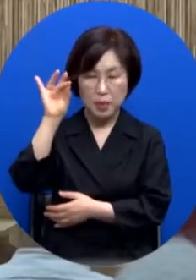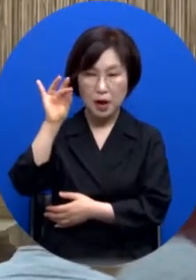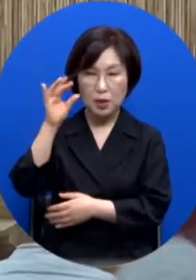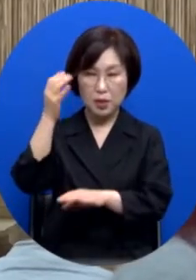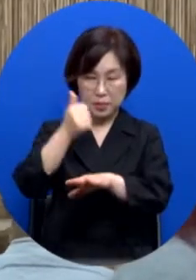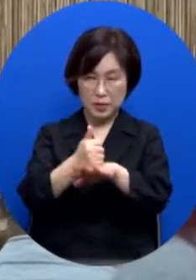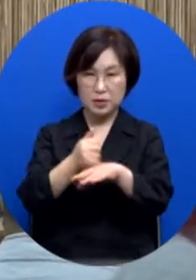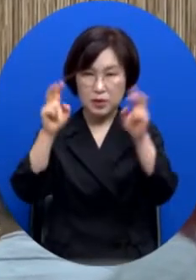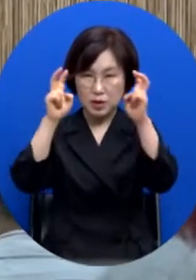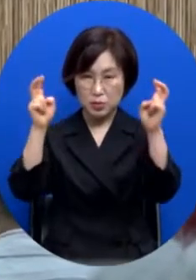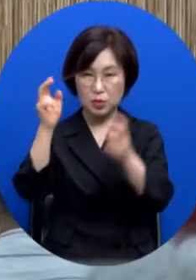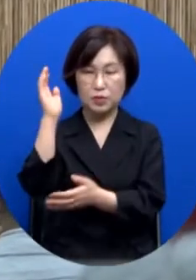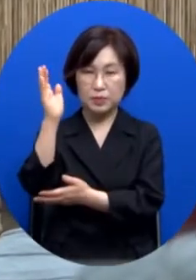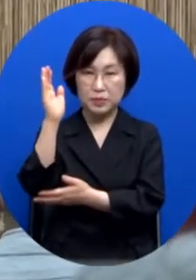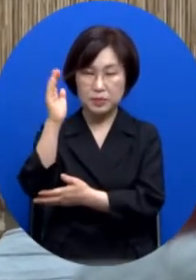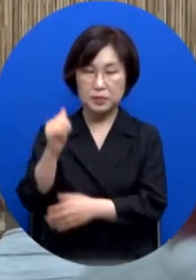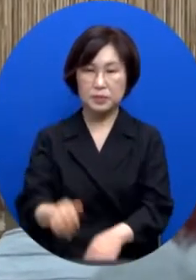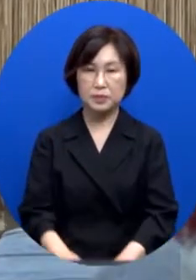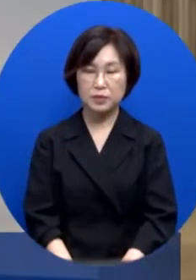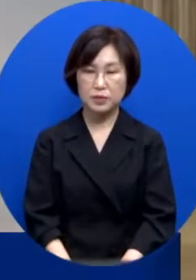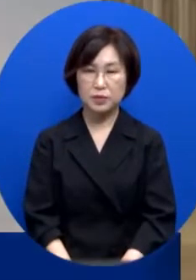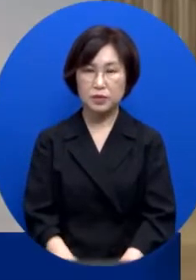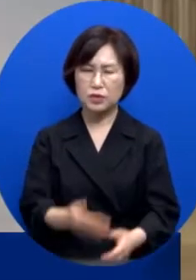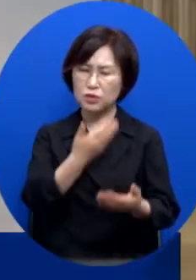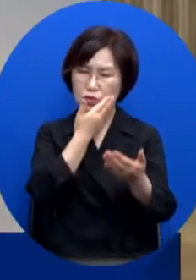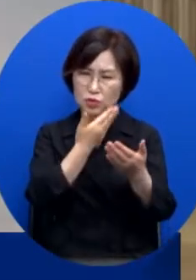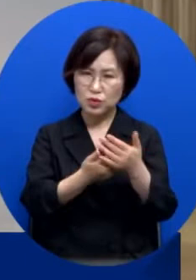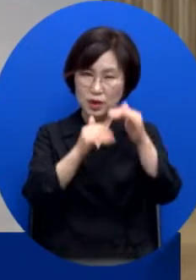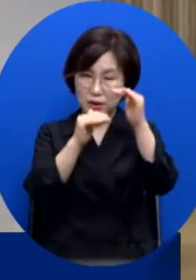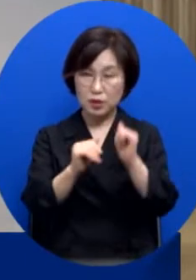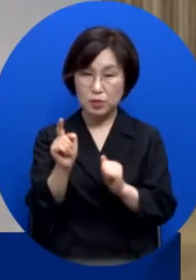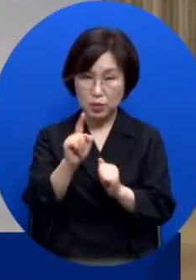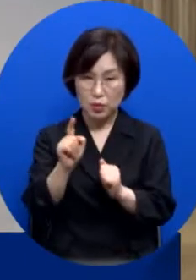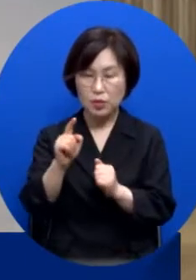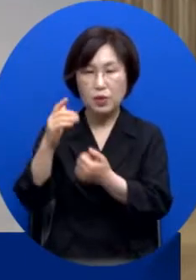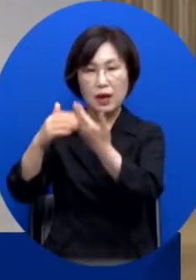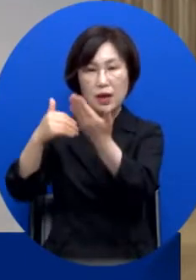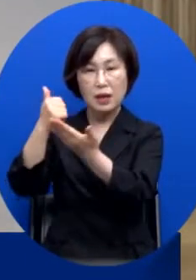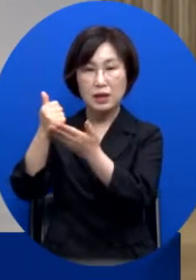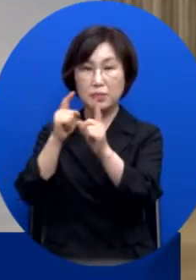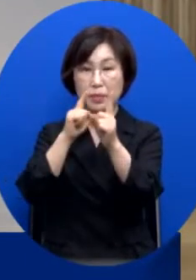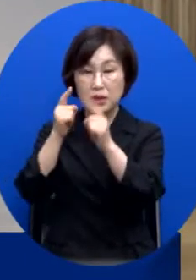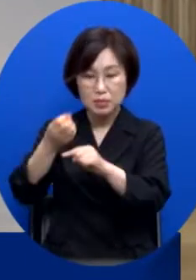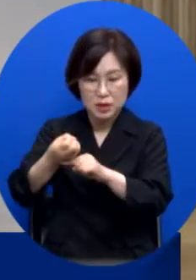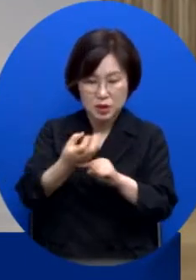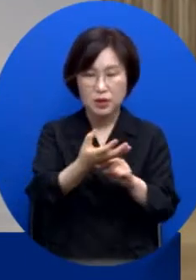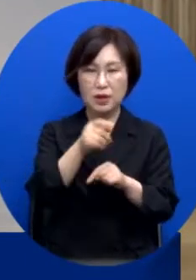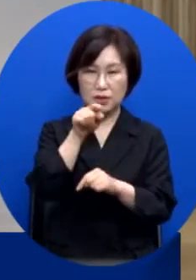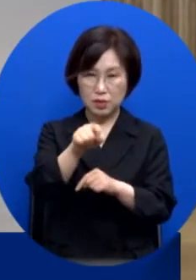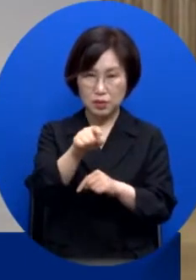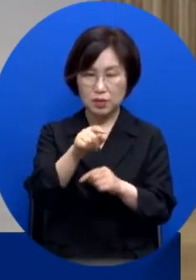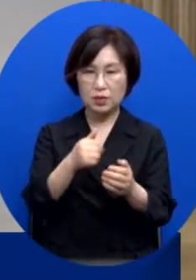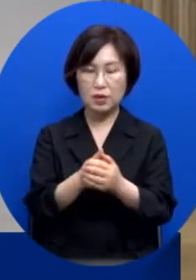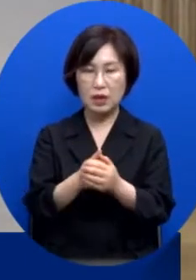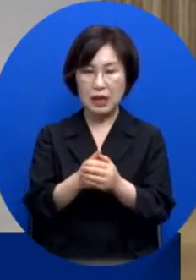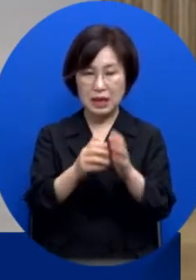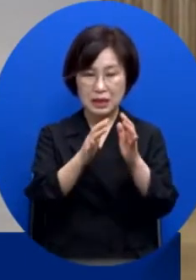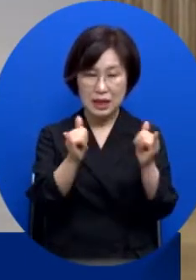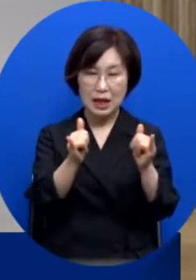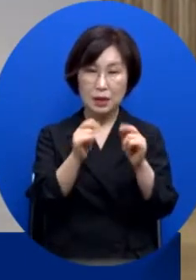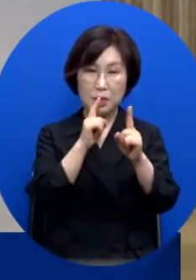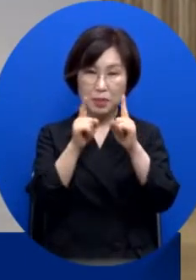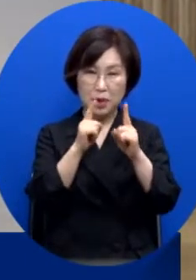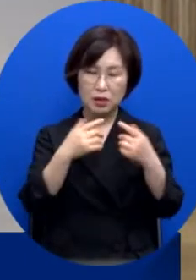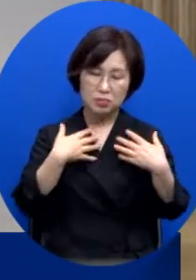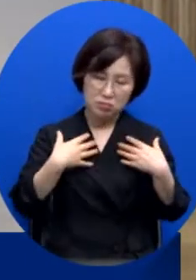강의했습니다 제일 중요한 것은 우리가 하나님 말씀을 전한다는 거에요 그러니까 사람의 말은 능력이